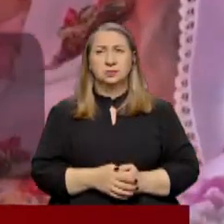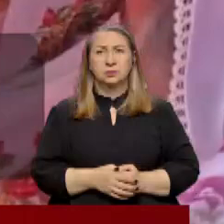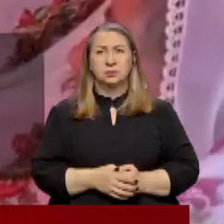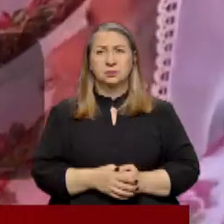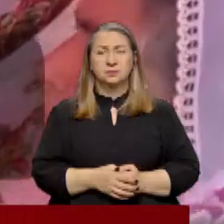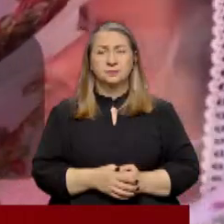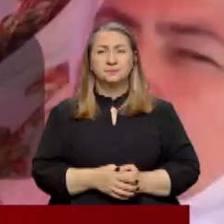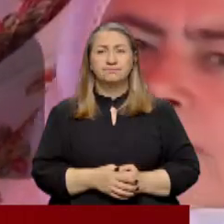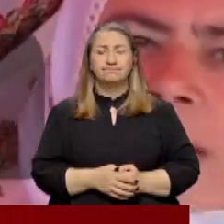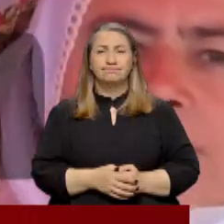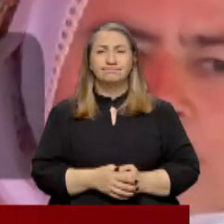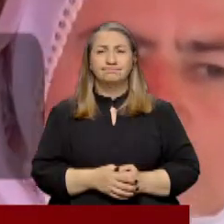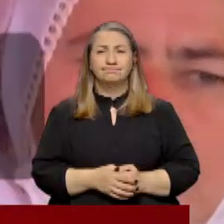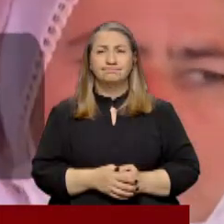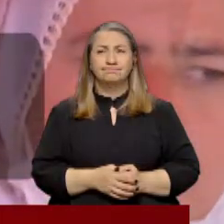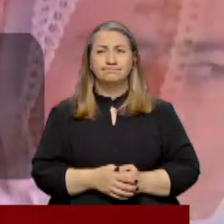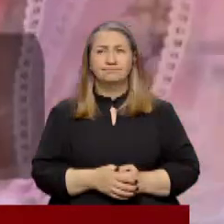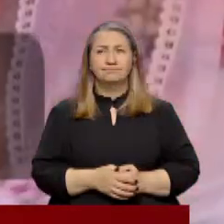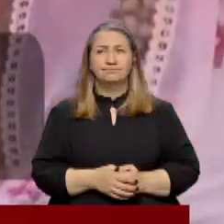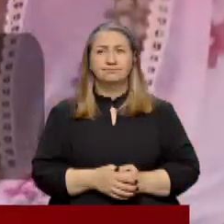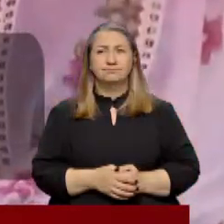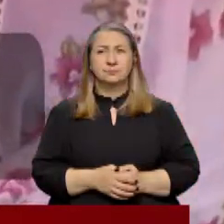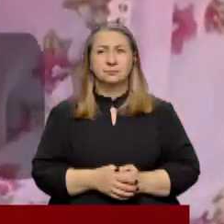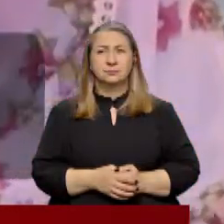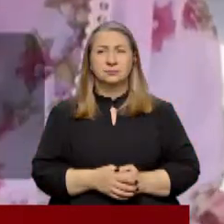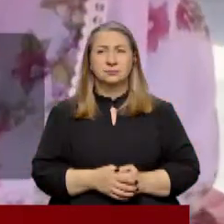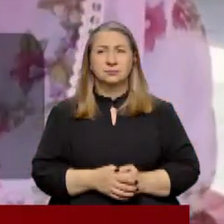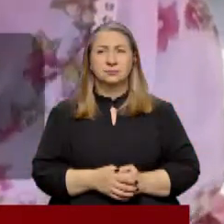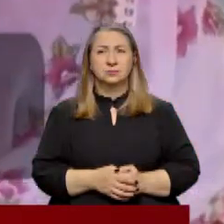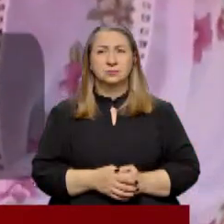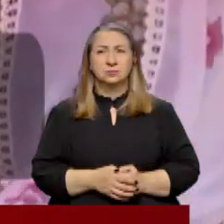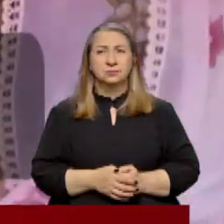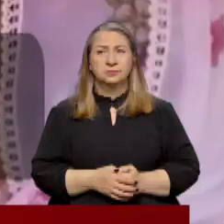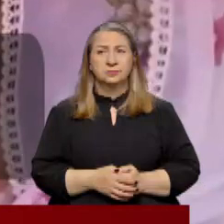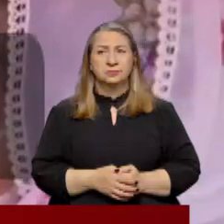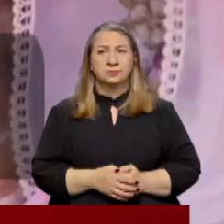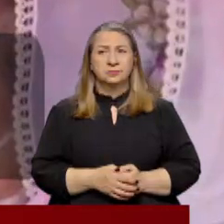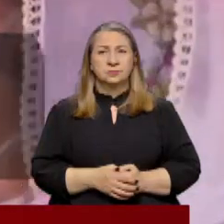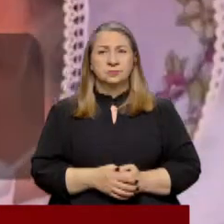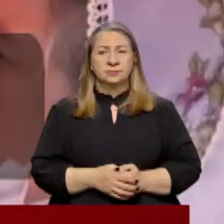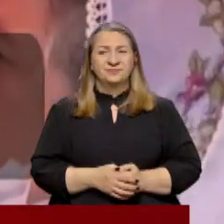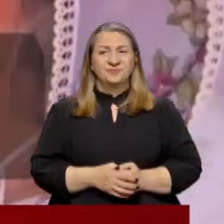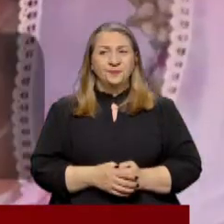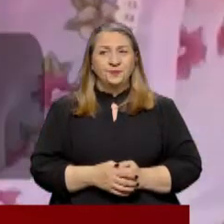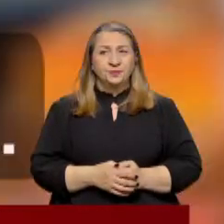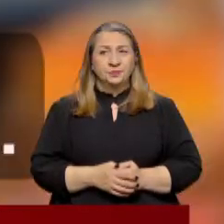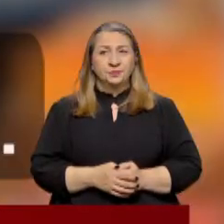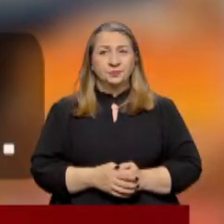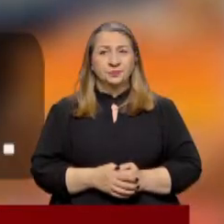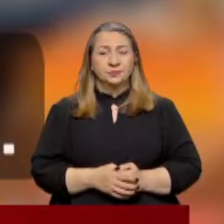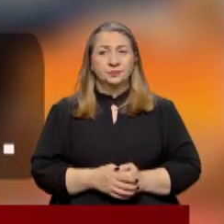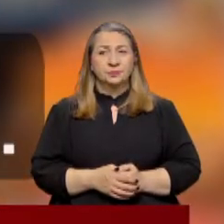bir çantayı doldurup ne yapalım? Meyve de yiyemiyoruz vallahi, et de yiyemiyoruz. Tavuk da falan da ondan yiyemiyoruz. Ne yapalım?